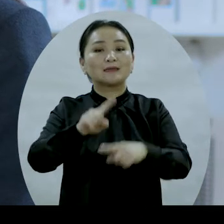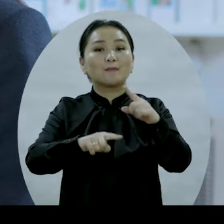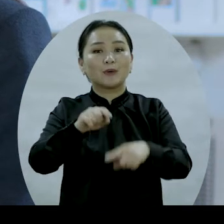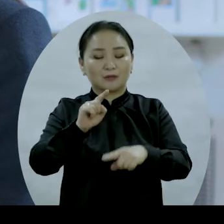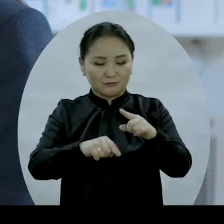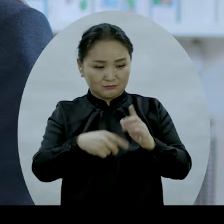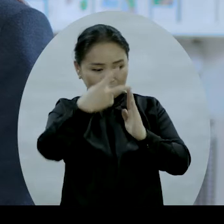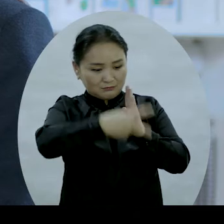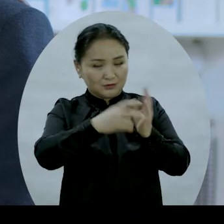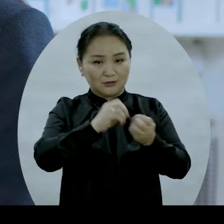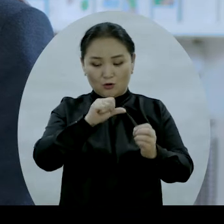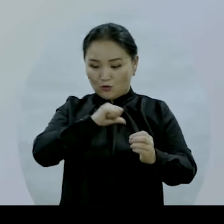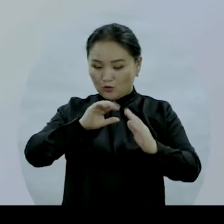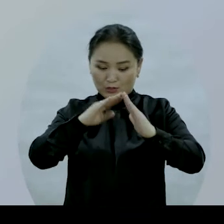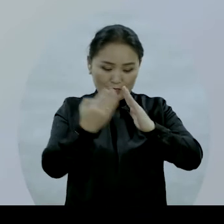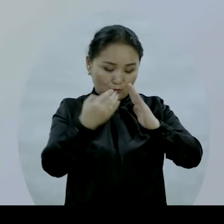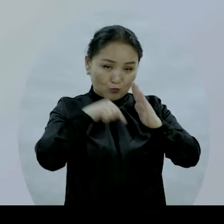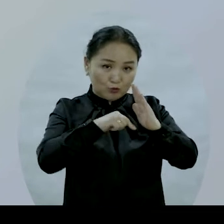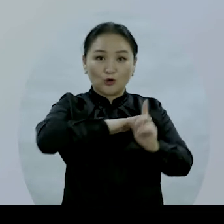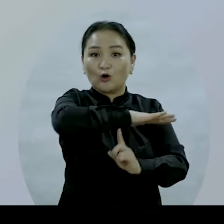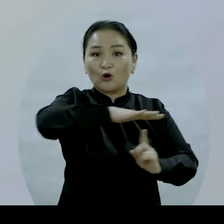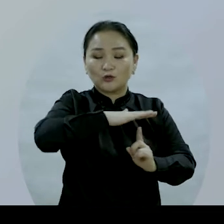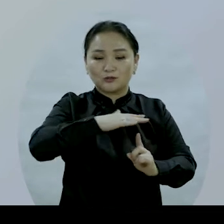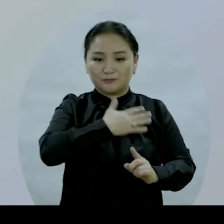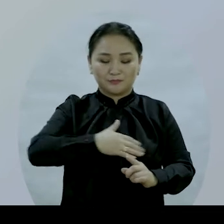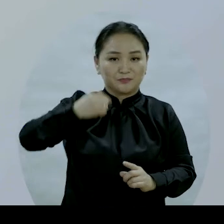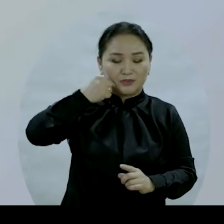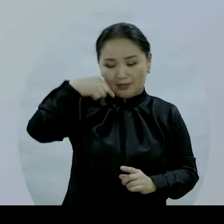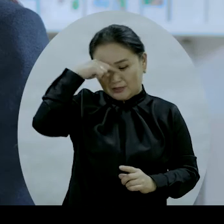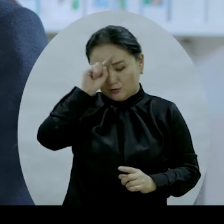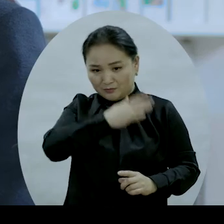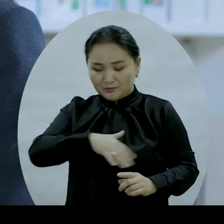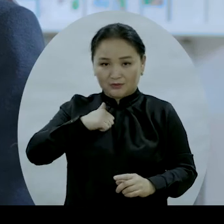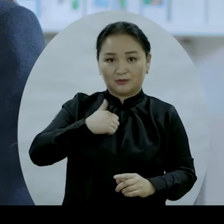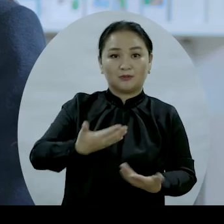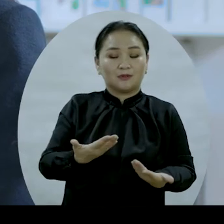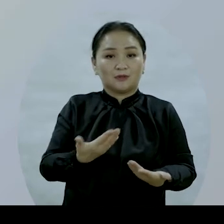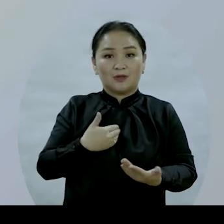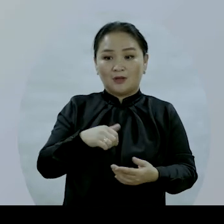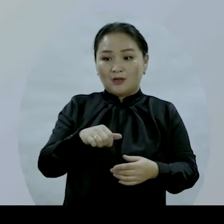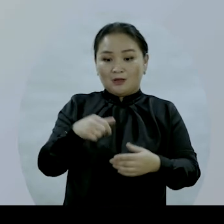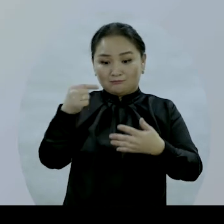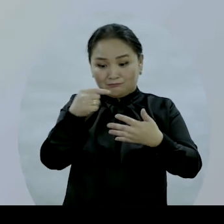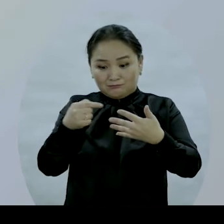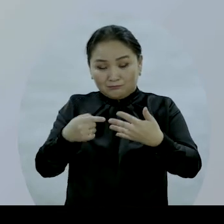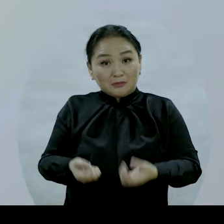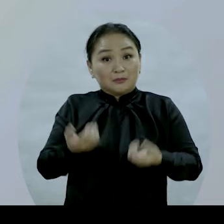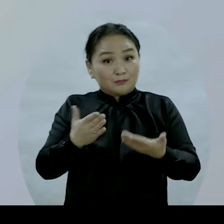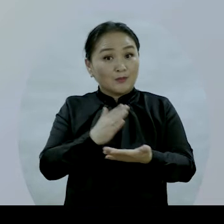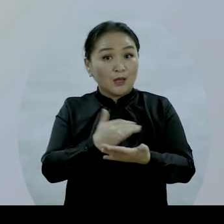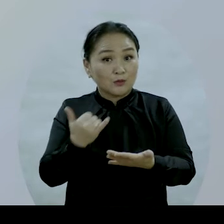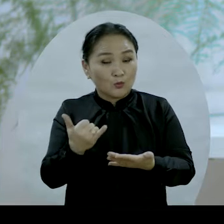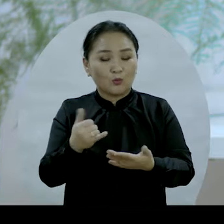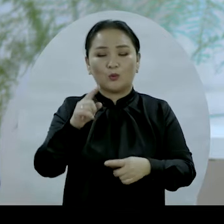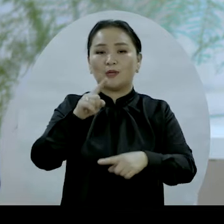гэр бүлийн орчинд тань, өөрийн тань амь нас, эрүүл мэнд, аюулгүй байдал алдагдахгүй юм шинж тэмдгүүд илэрч байна